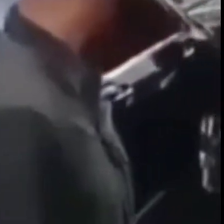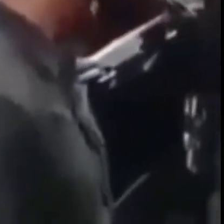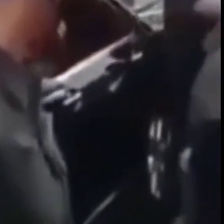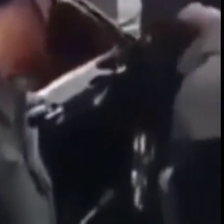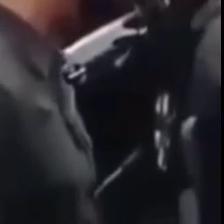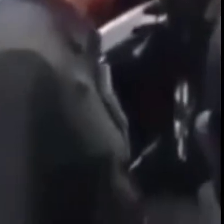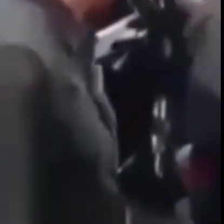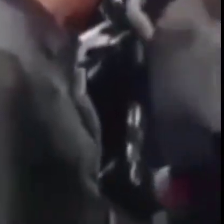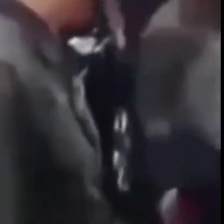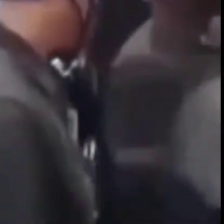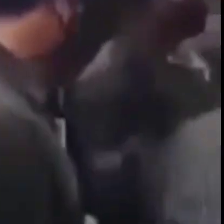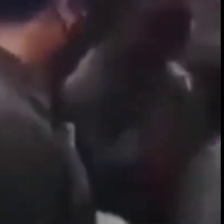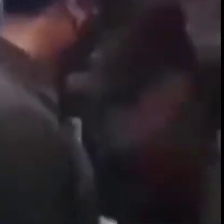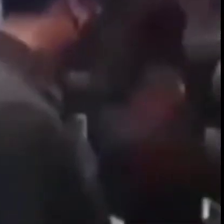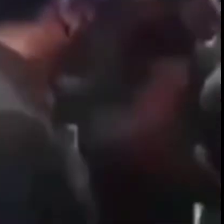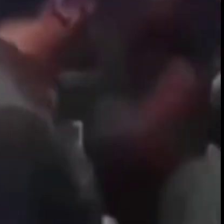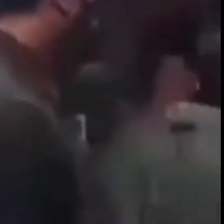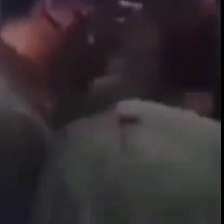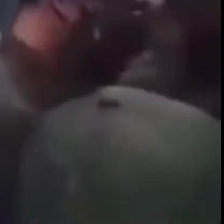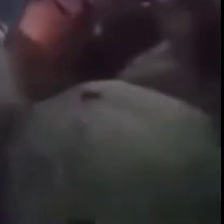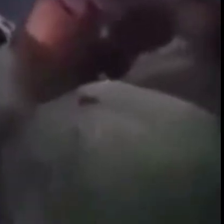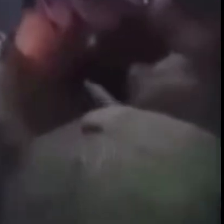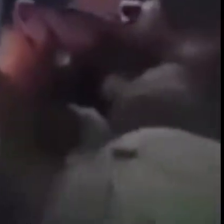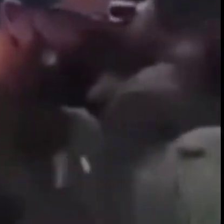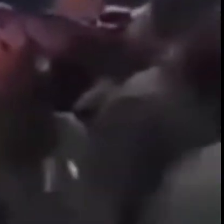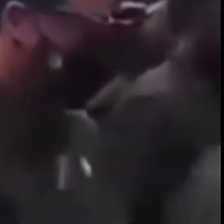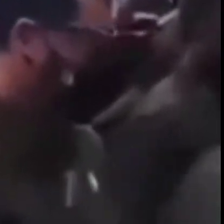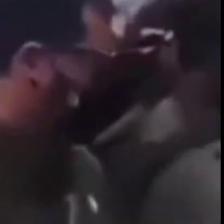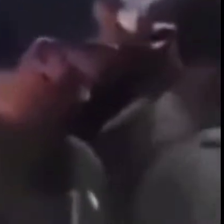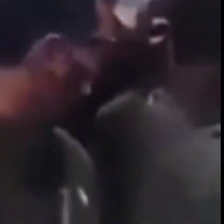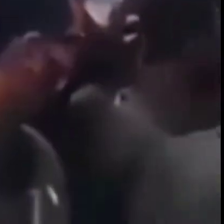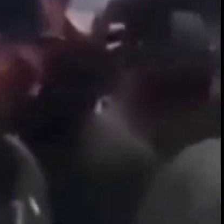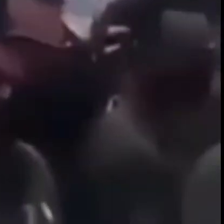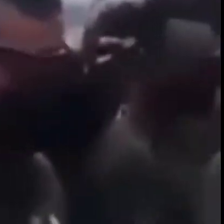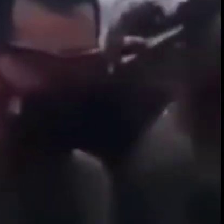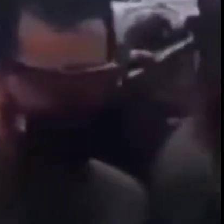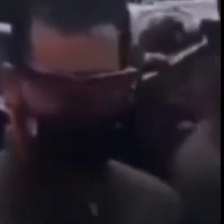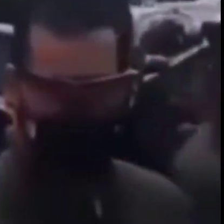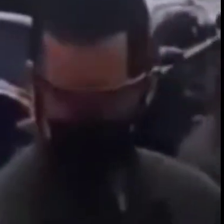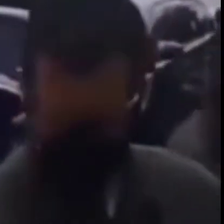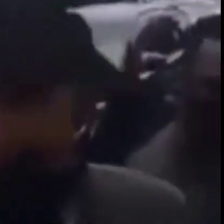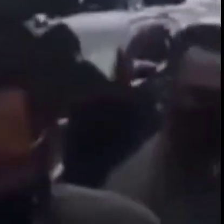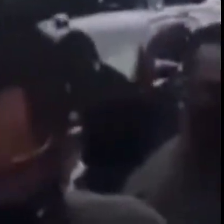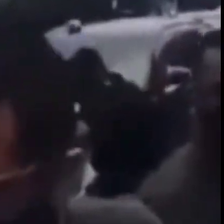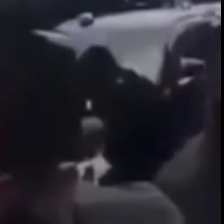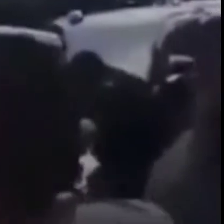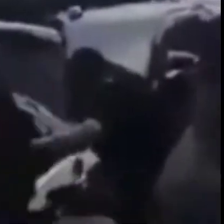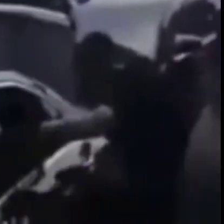pembatasan-pembatasan sosial, termasuk di dalamnya adalah pembubaran kerumunan.